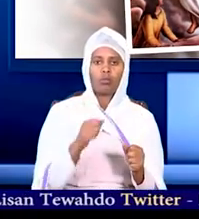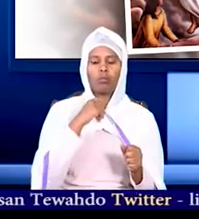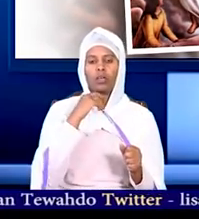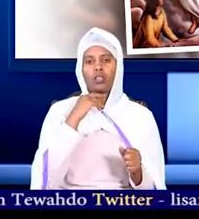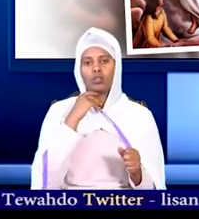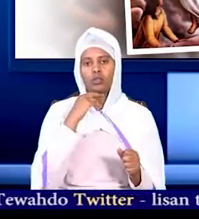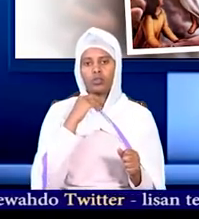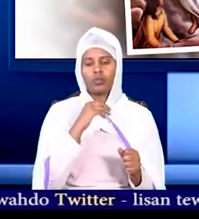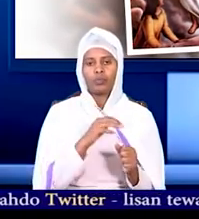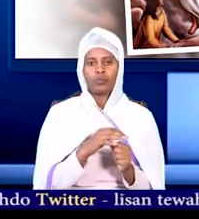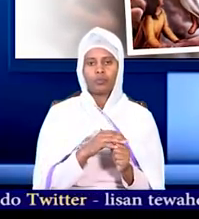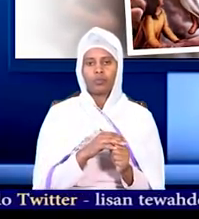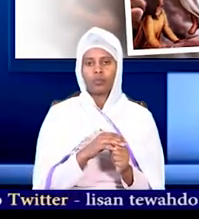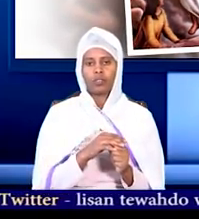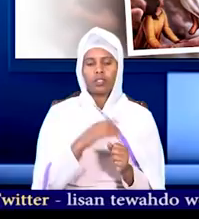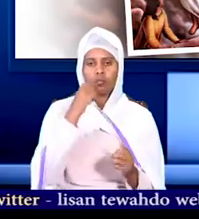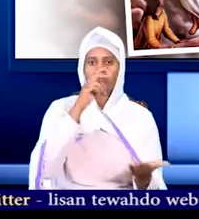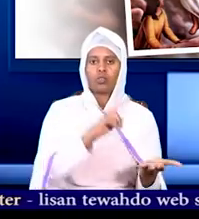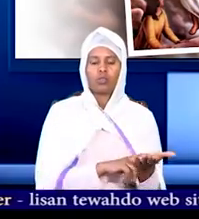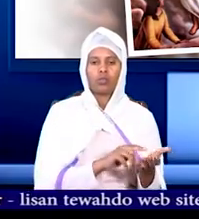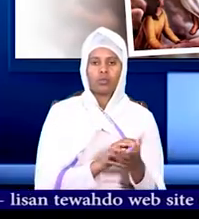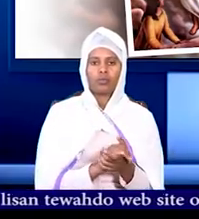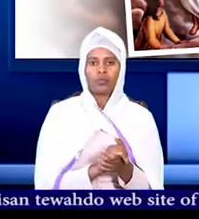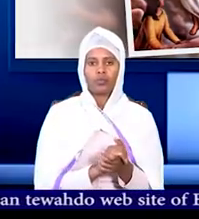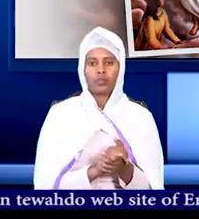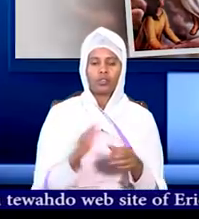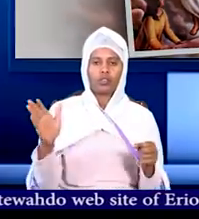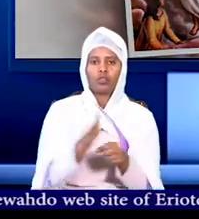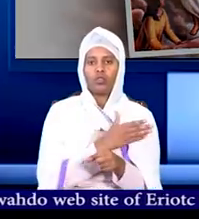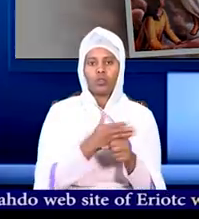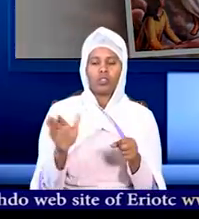اهداويان حيزون بحصر نا ما سخرو